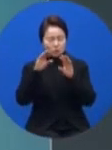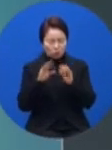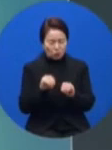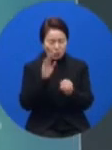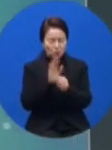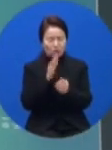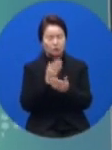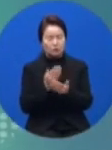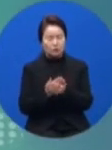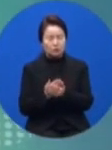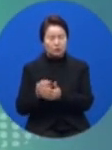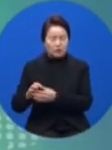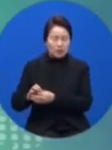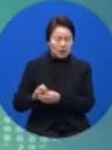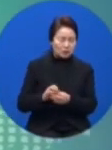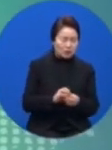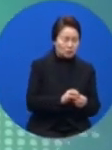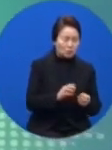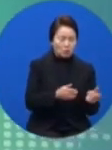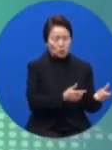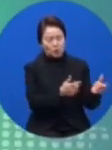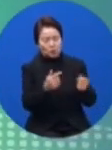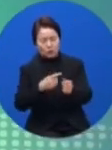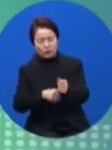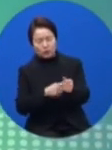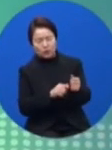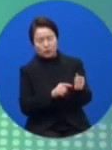돌아올 수 있게 도와주시고 그리고 아버지 계속해서 모든 의료진들 힘을 주세요. 지켜주세요. 보호해주세요.